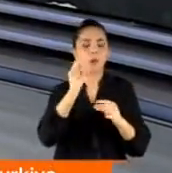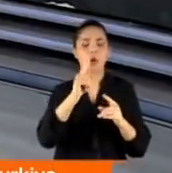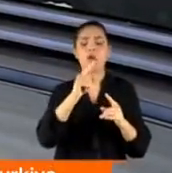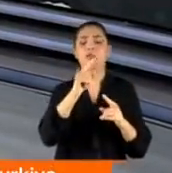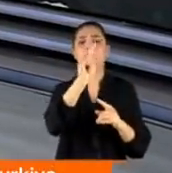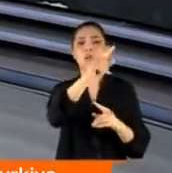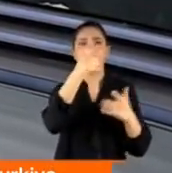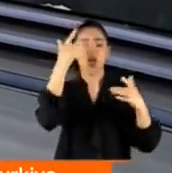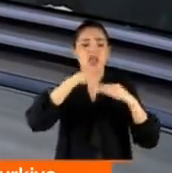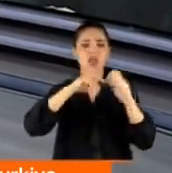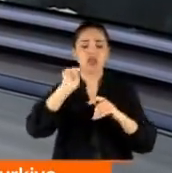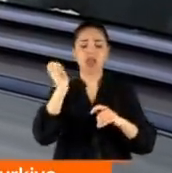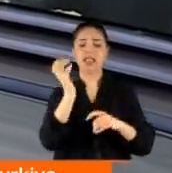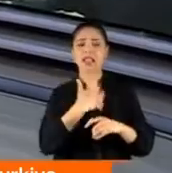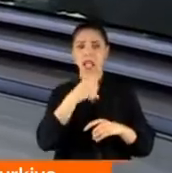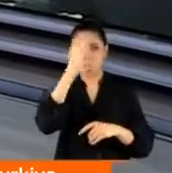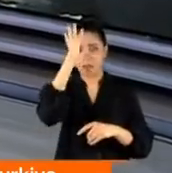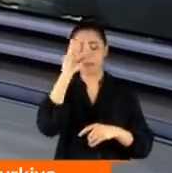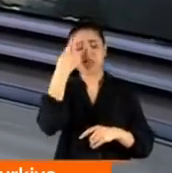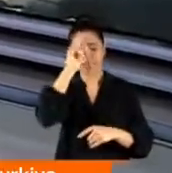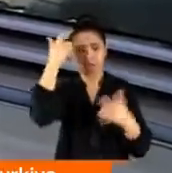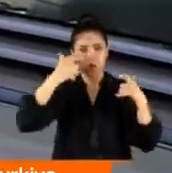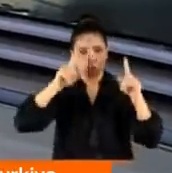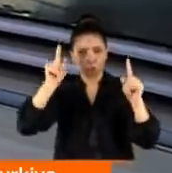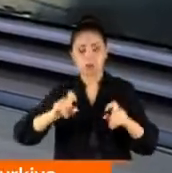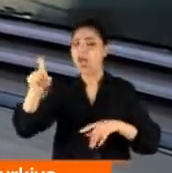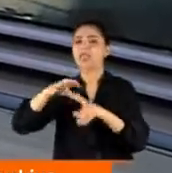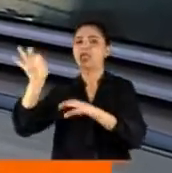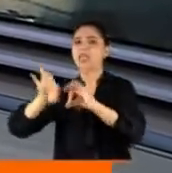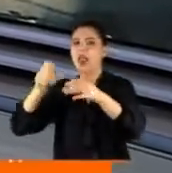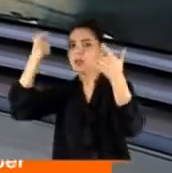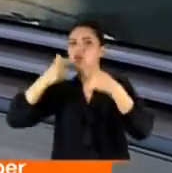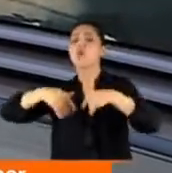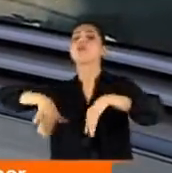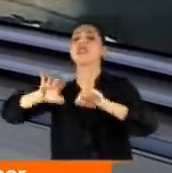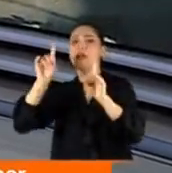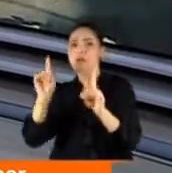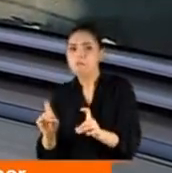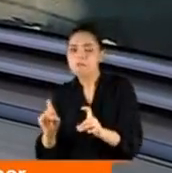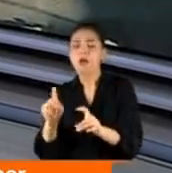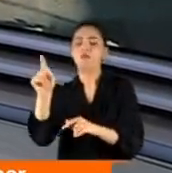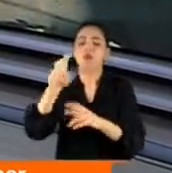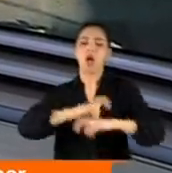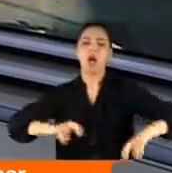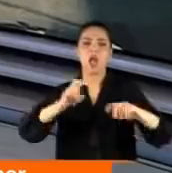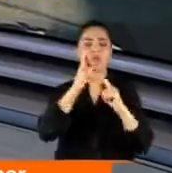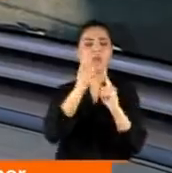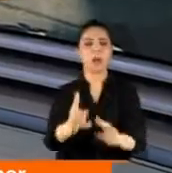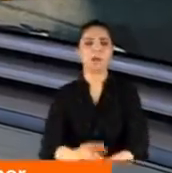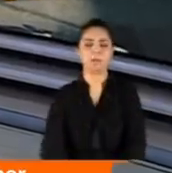sorumlu o mu? Denetleyicilerde hiçbir kusur yok. Bu da ayrı bir tartışma konusu. Dün sormuştuk. Cevabını araştırıyoruz.